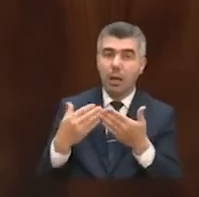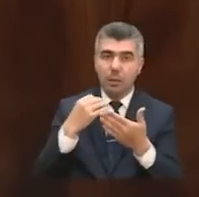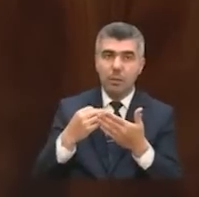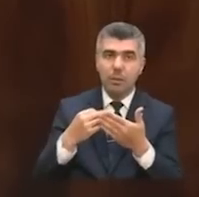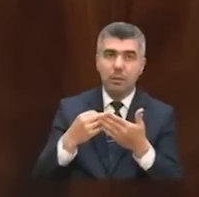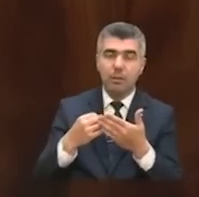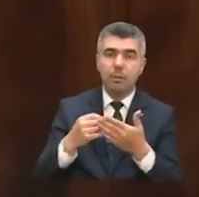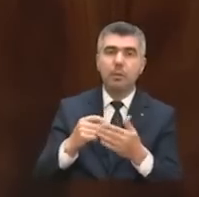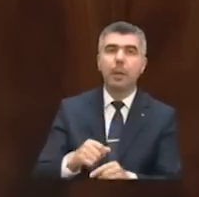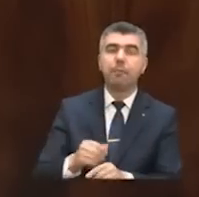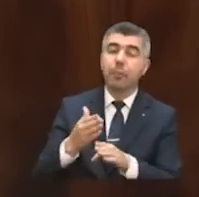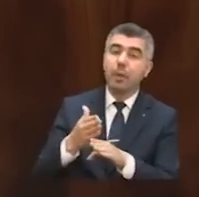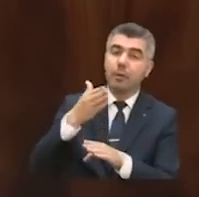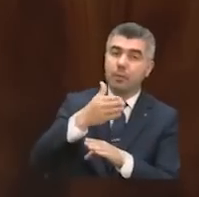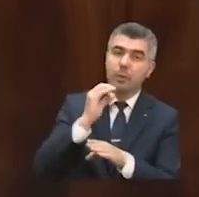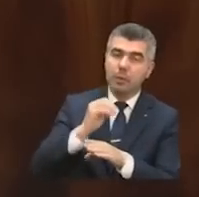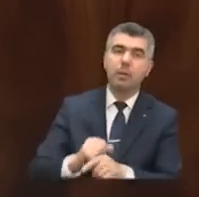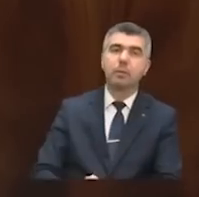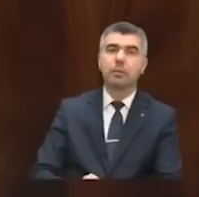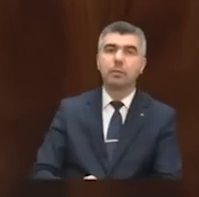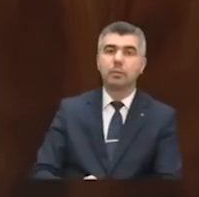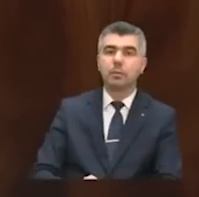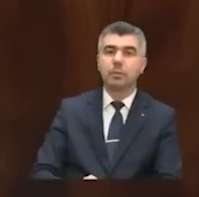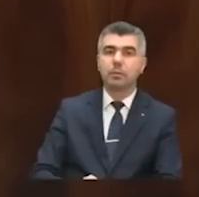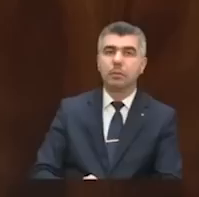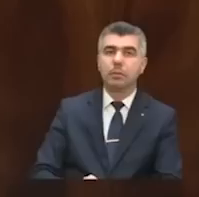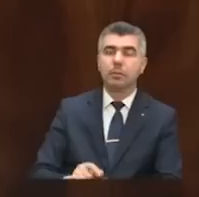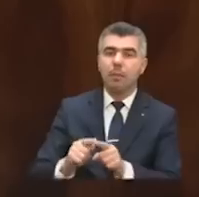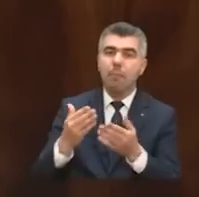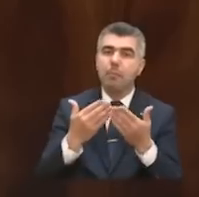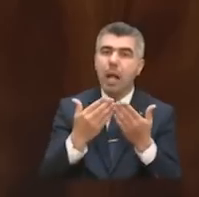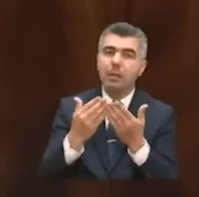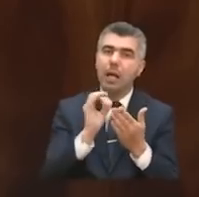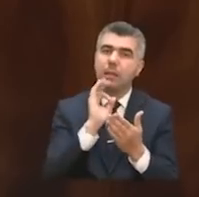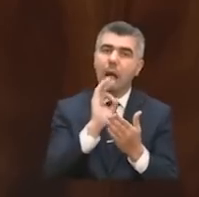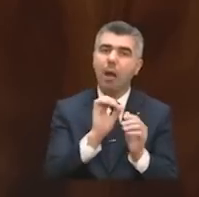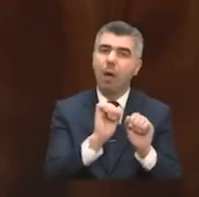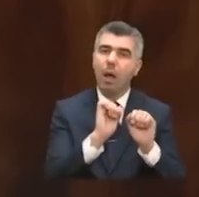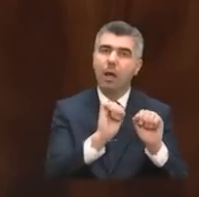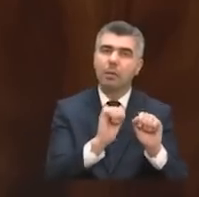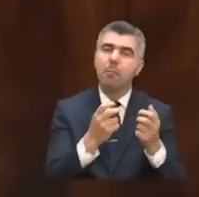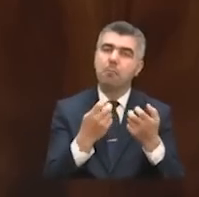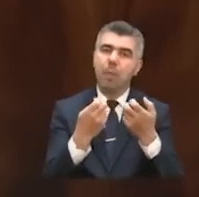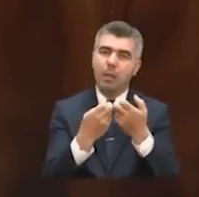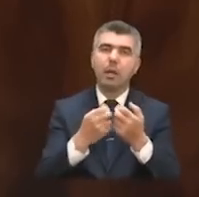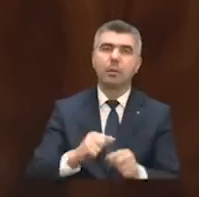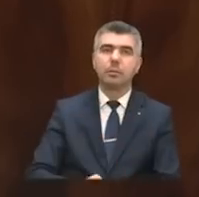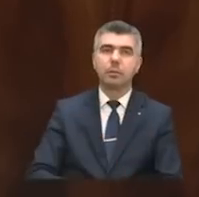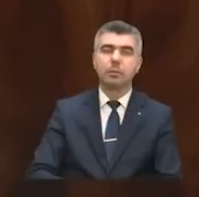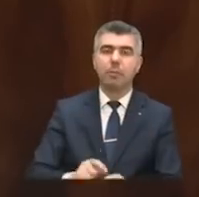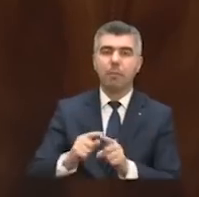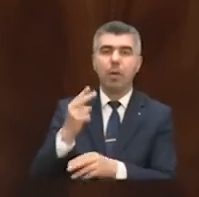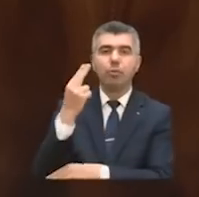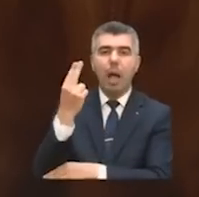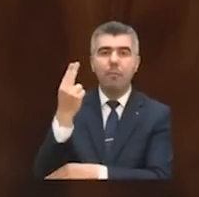يدخل لهذيك يعني المدرسه المتخصصه على سبيل المثال جامعه